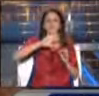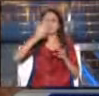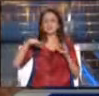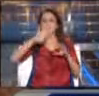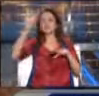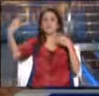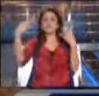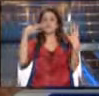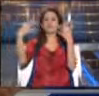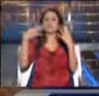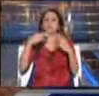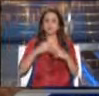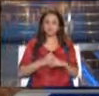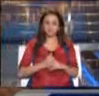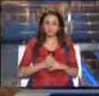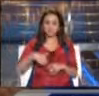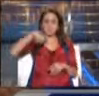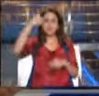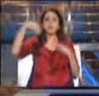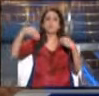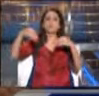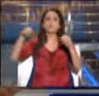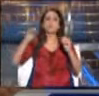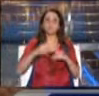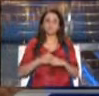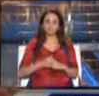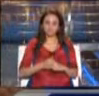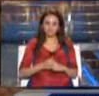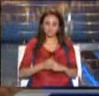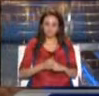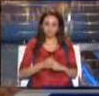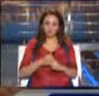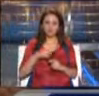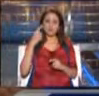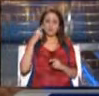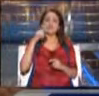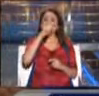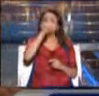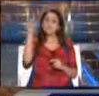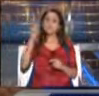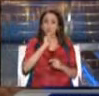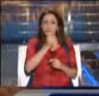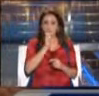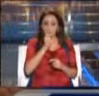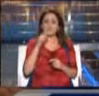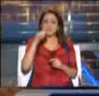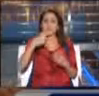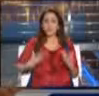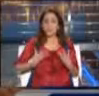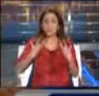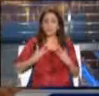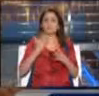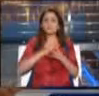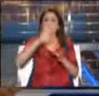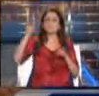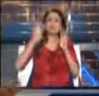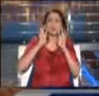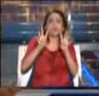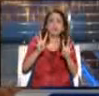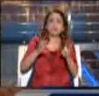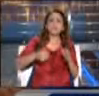في بعض الاوقات ان بعض الاعلاميين بينتهجوا نفس النهج، وفي نفس الوقت هم بيقصدوا يعملوا الكلام ده علشان